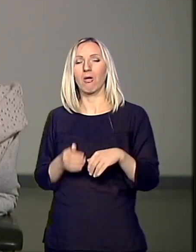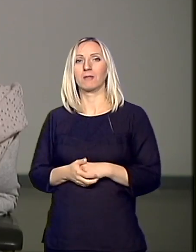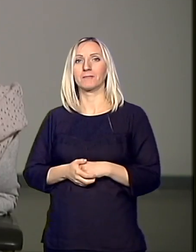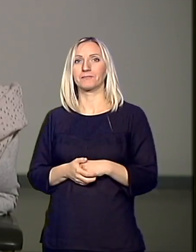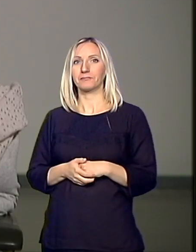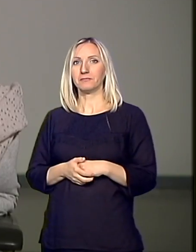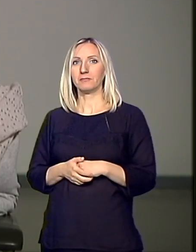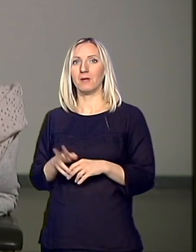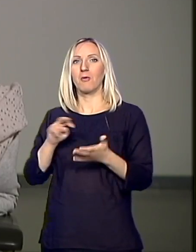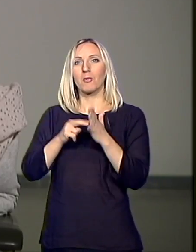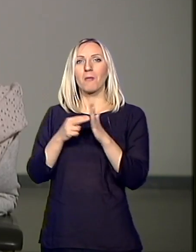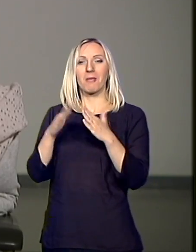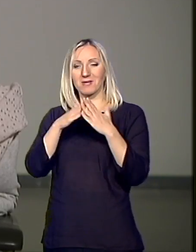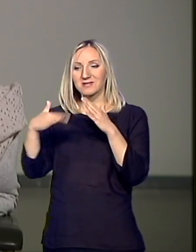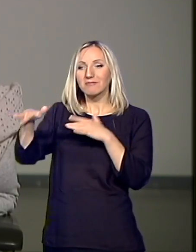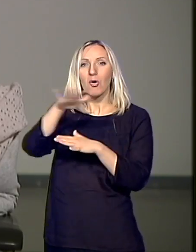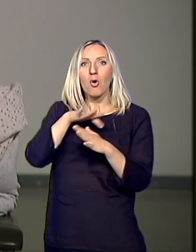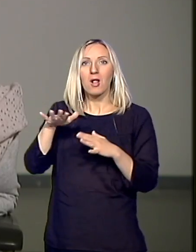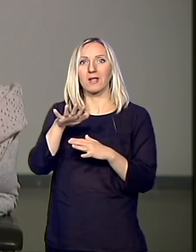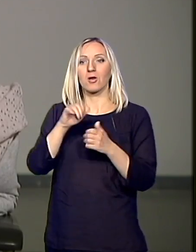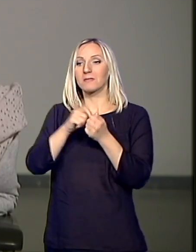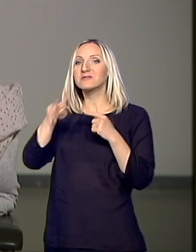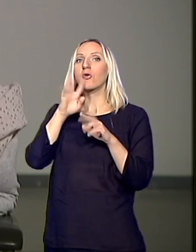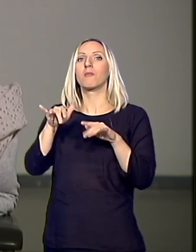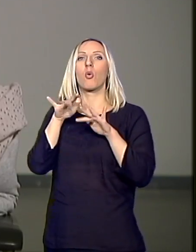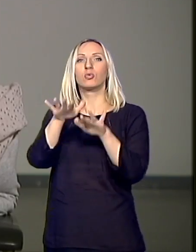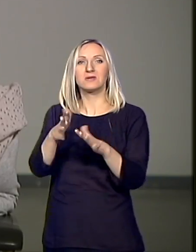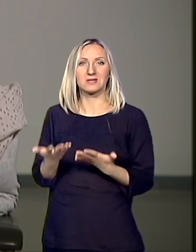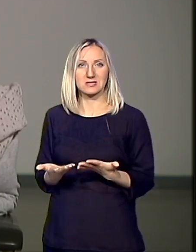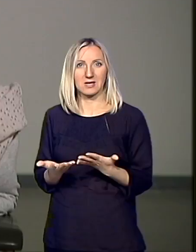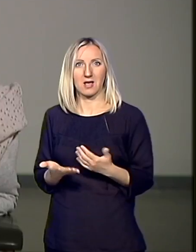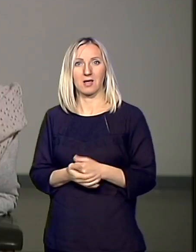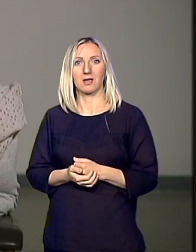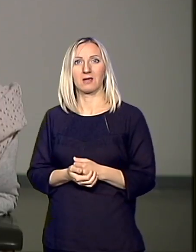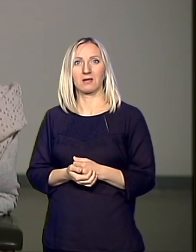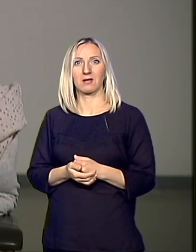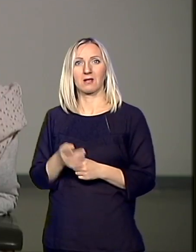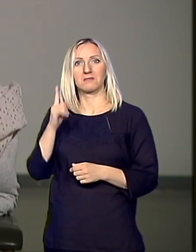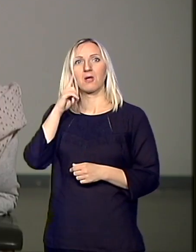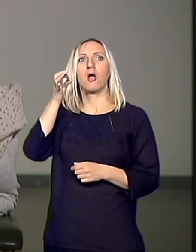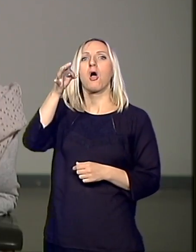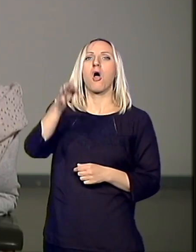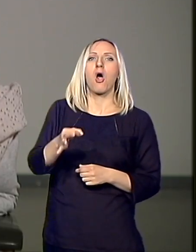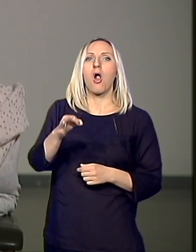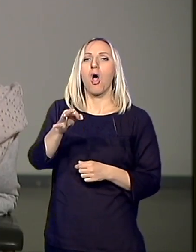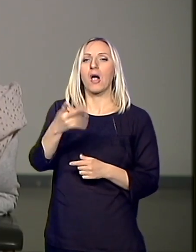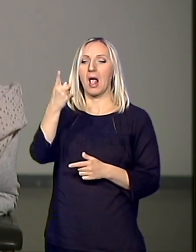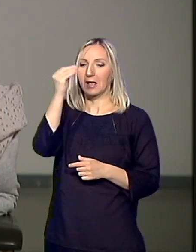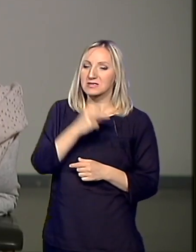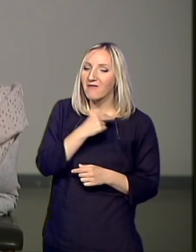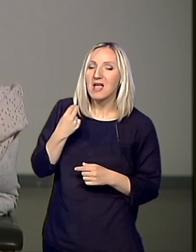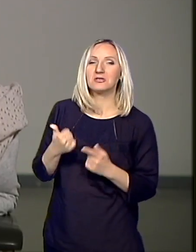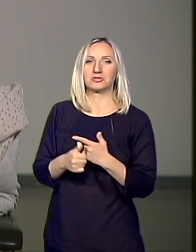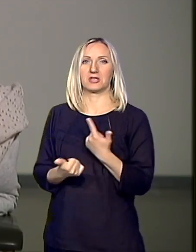sa svim onim koji imaju uticaj na tu okolinu, u smislu lokalnih